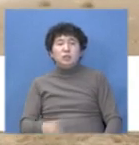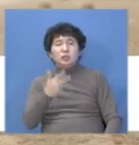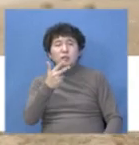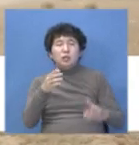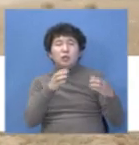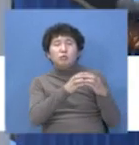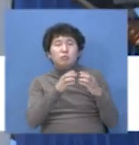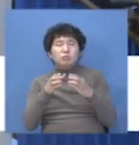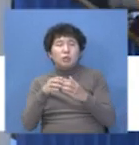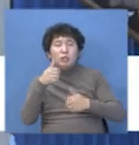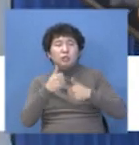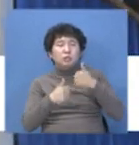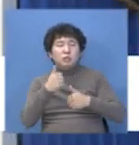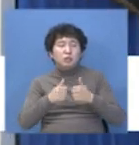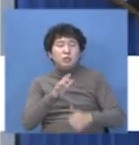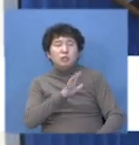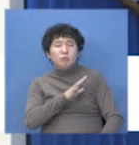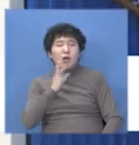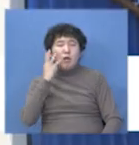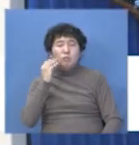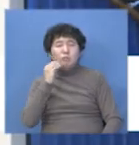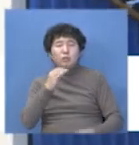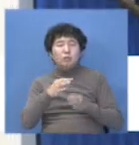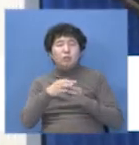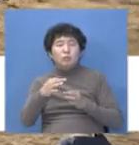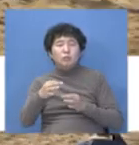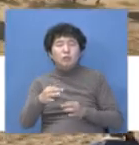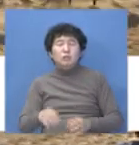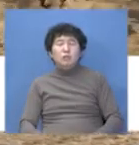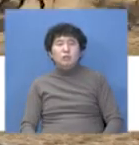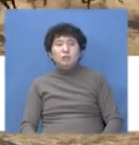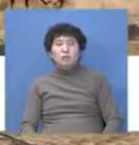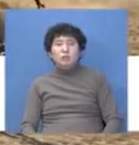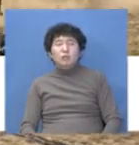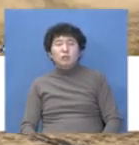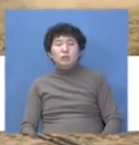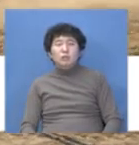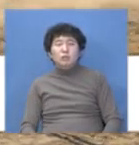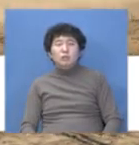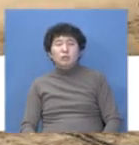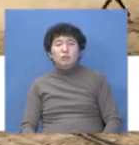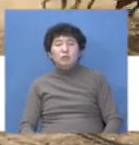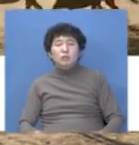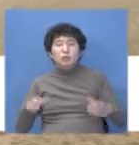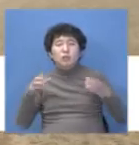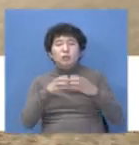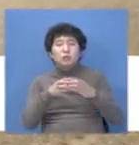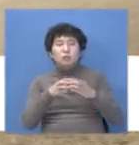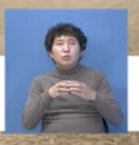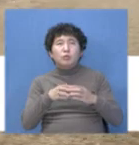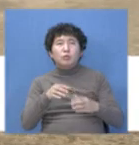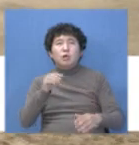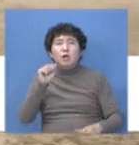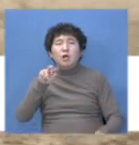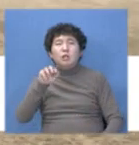жарыста да жеңісті қанжығаға байлаған Алматы облысының атбегілері. Бәйгедегі топтық жарыстардың нәтижесі мынадай. Аламан бәйгеде